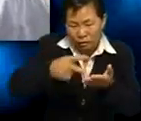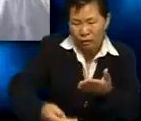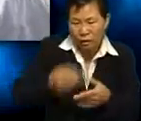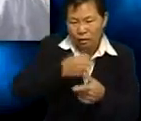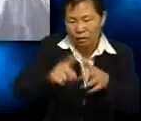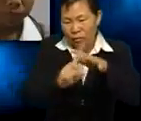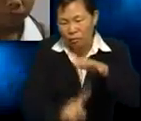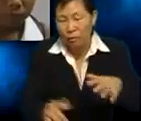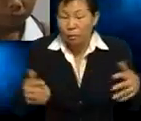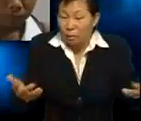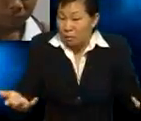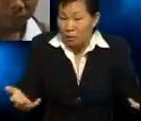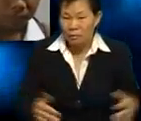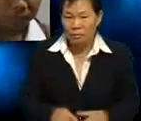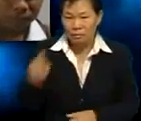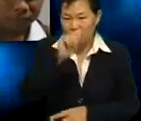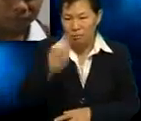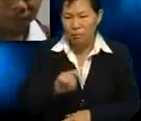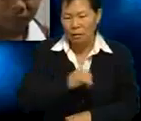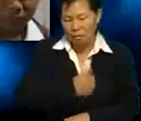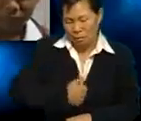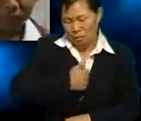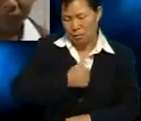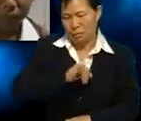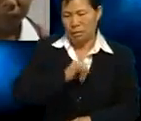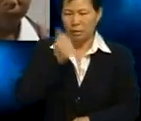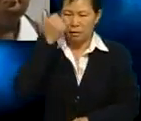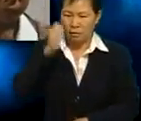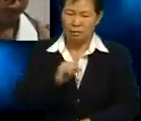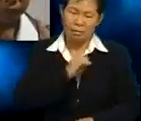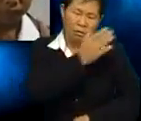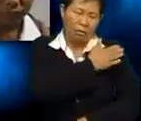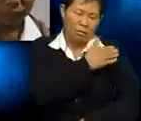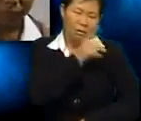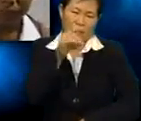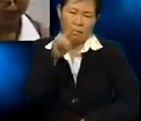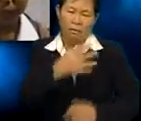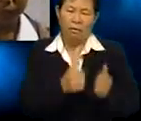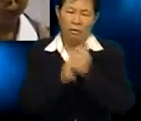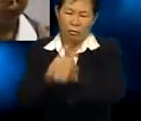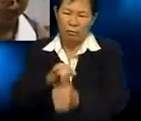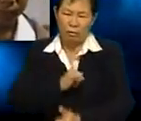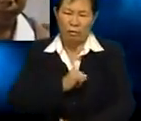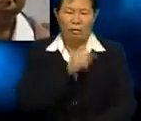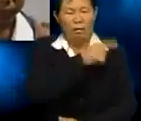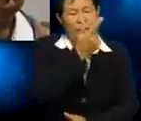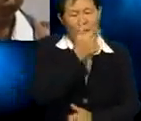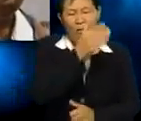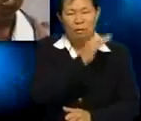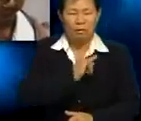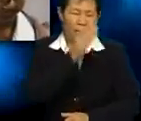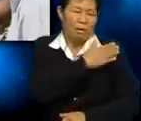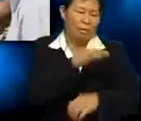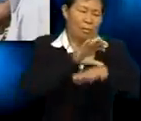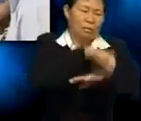lemas ke, macam mana? Saya nanti, saya yang ajak Tina pergi. Saya yang paksa dia. Dia tak nak, tapi saya yang paksa